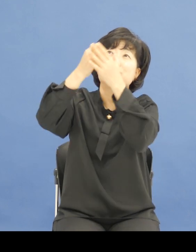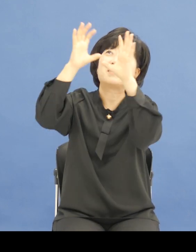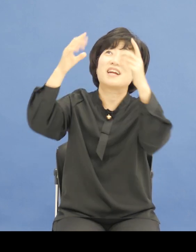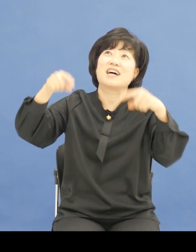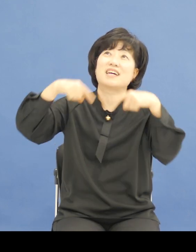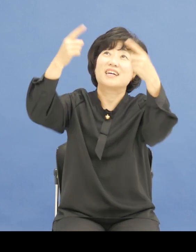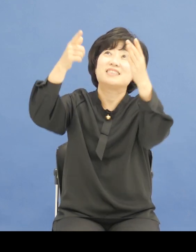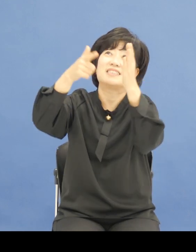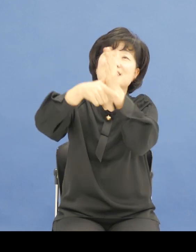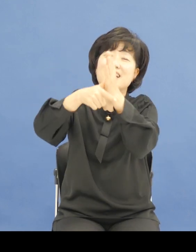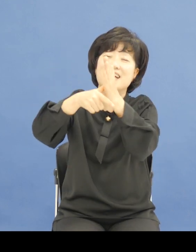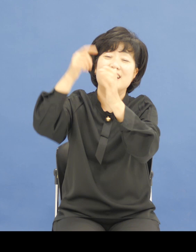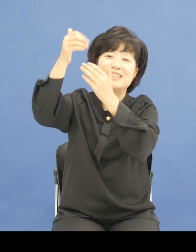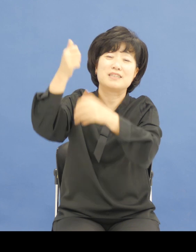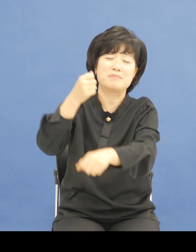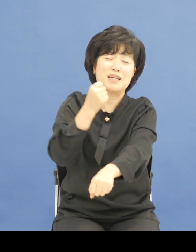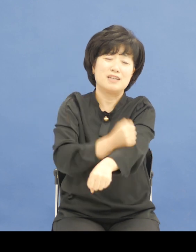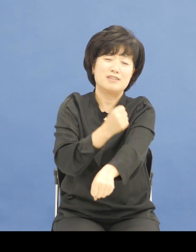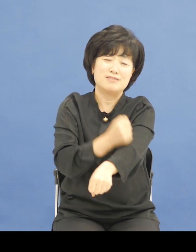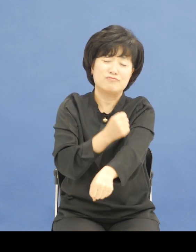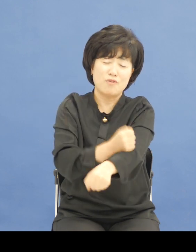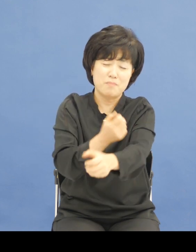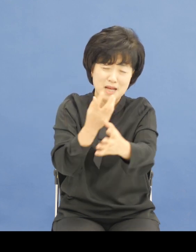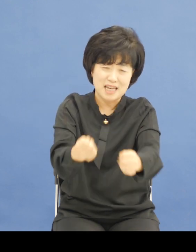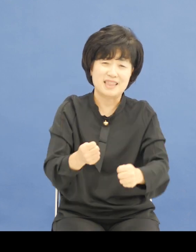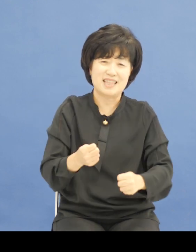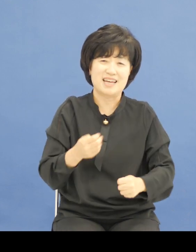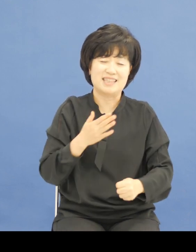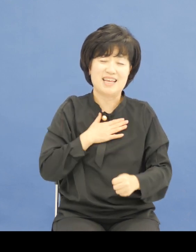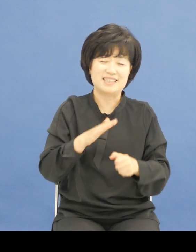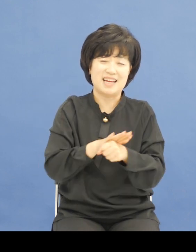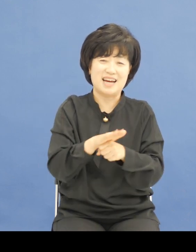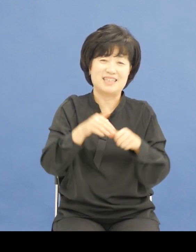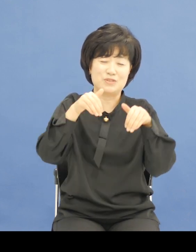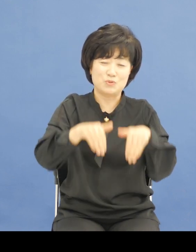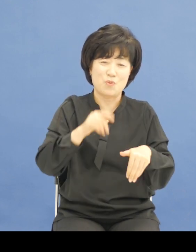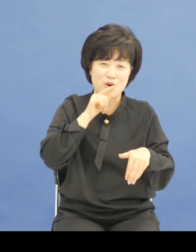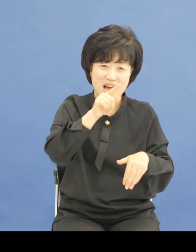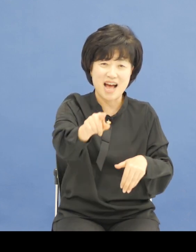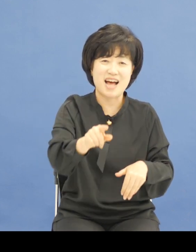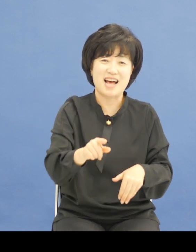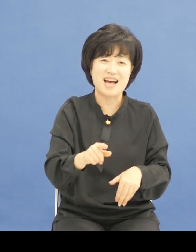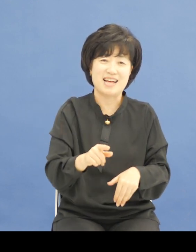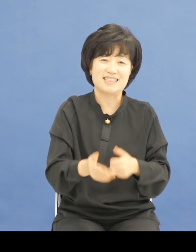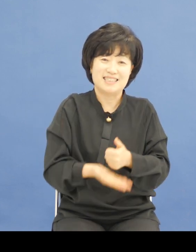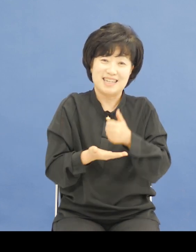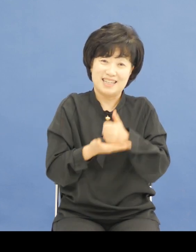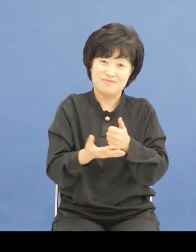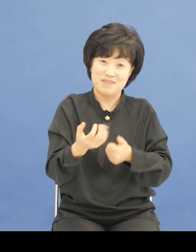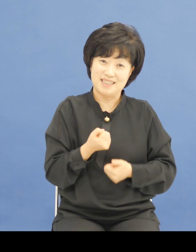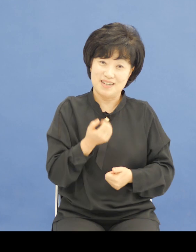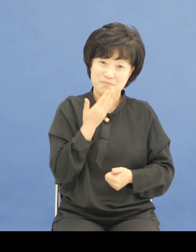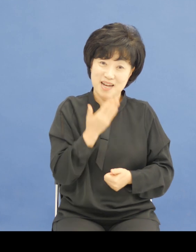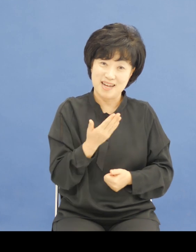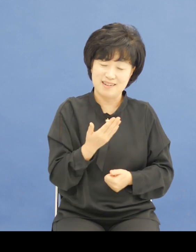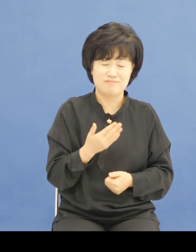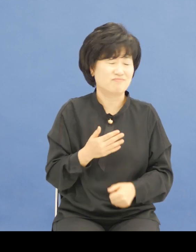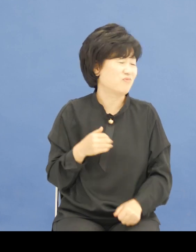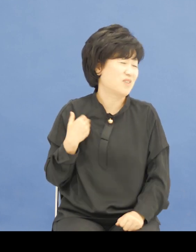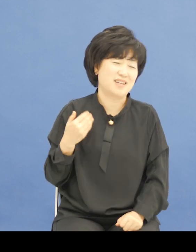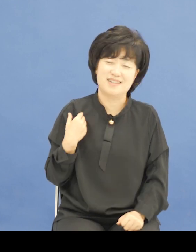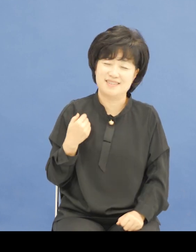수고하고 나의 종아 정말 수고 많았다 뭐 이런 칭찬을 좀 받으실 수 있을 것 같은데 어떠세요? 네?